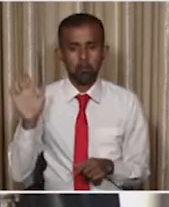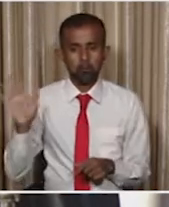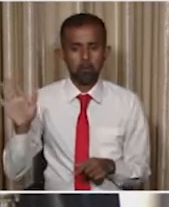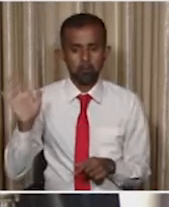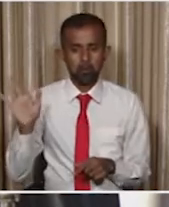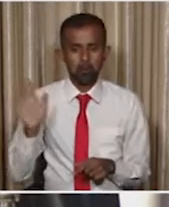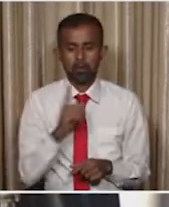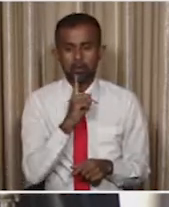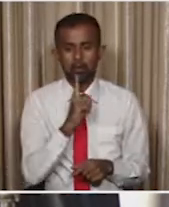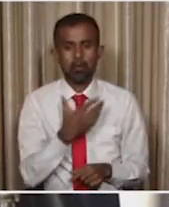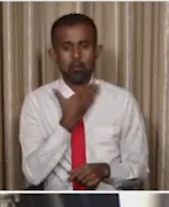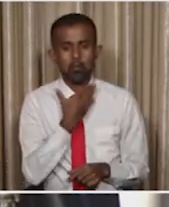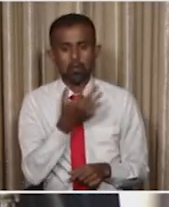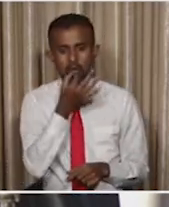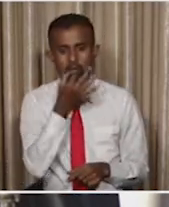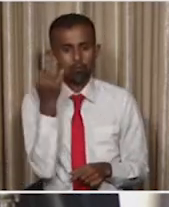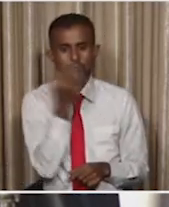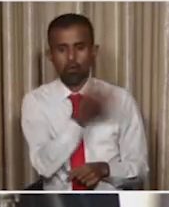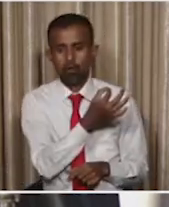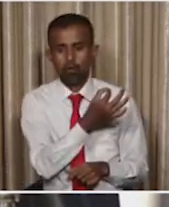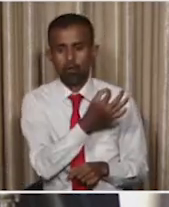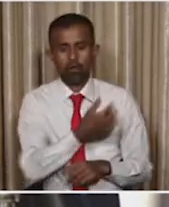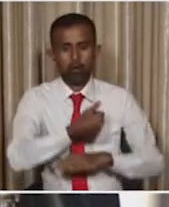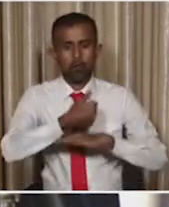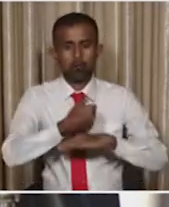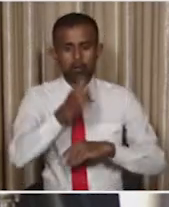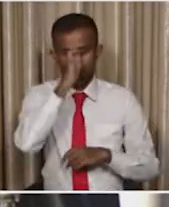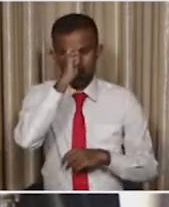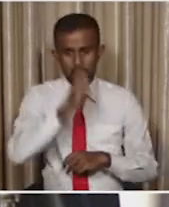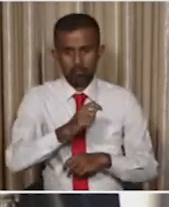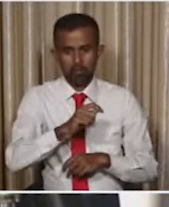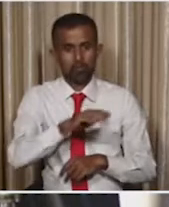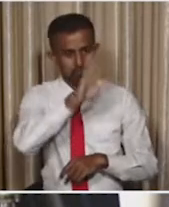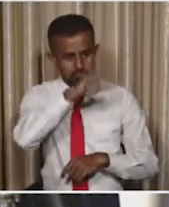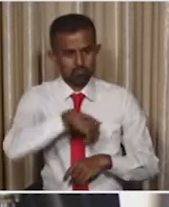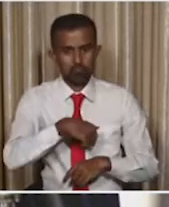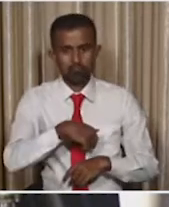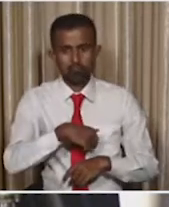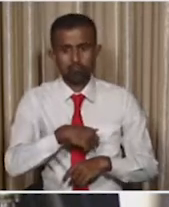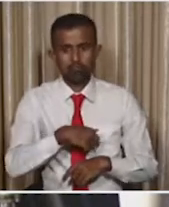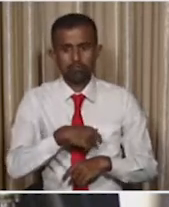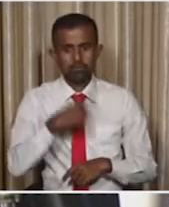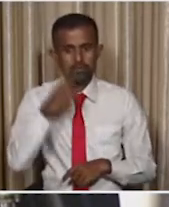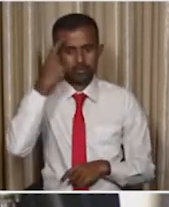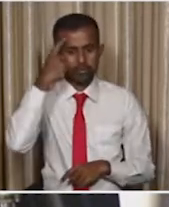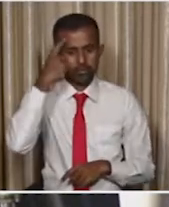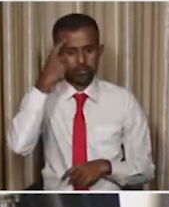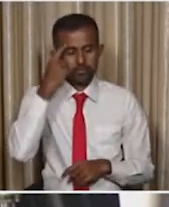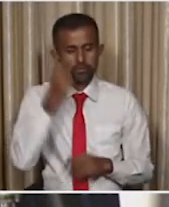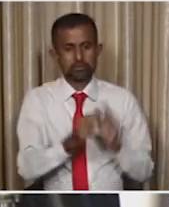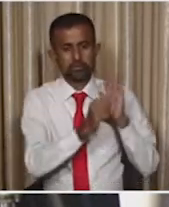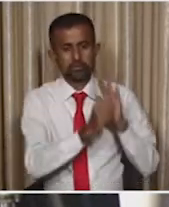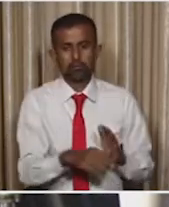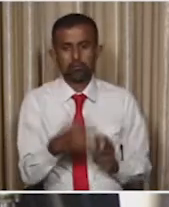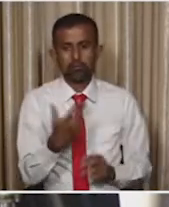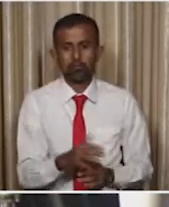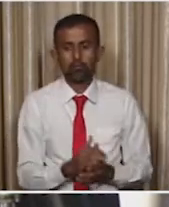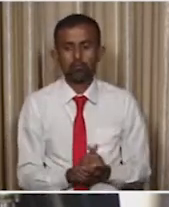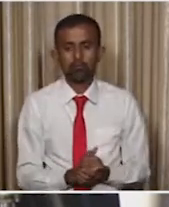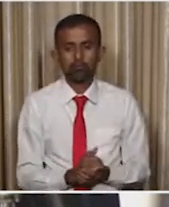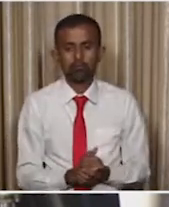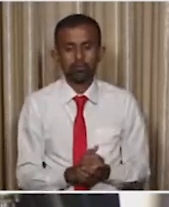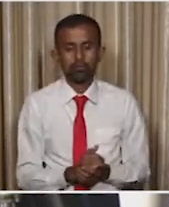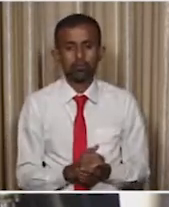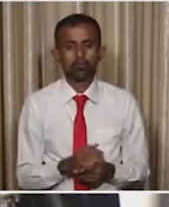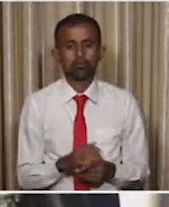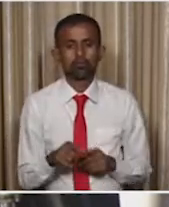ஆசிரியர்கள் விசாரணைக்காக தனித்தனியாக அழைக்கப்பட்டு ஒரு உளரீதியான அச்சுறுத்துகின்ற செயல்பாடுகள் முன்னெடுக்கப்படுகின்றது இந்த செயல்பாடுகளை நீங்கள் இந்த பயங்கரவாத